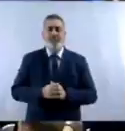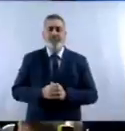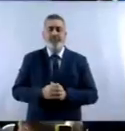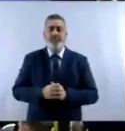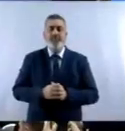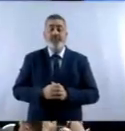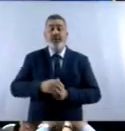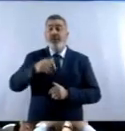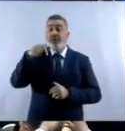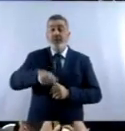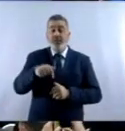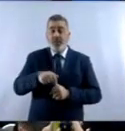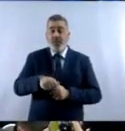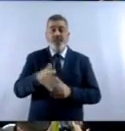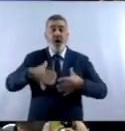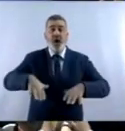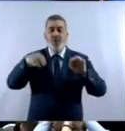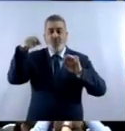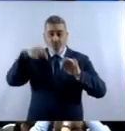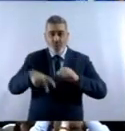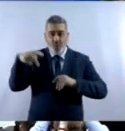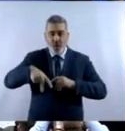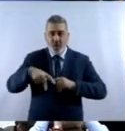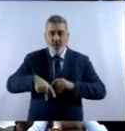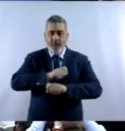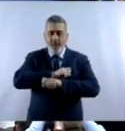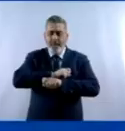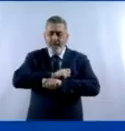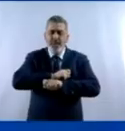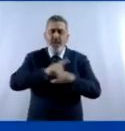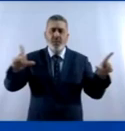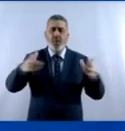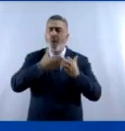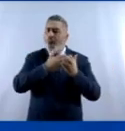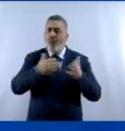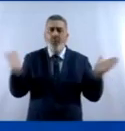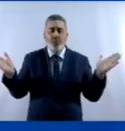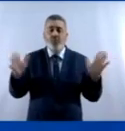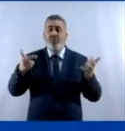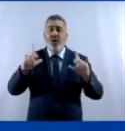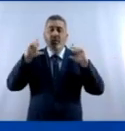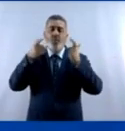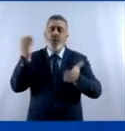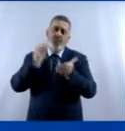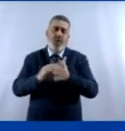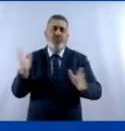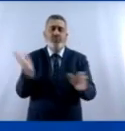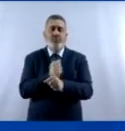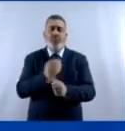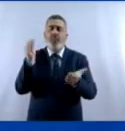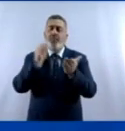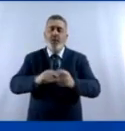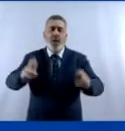Σήμερα από εδώ στέλνετε παντού το μήνυμα της νέας νίκης και της καινούργιας